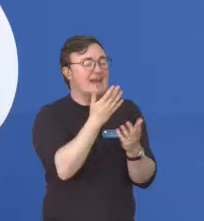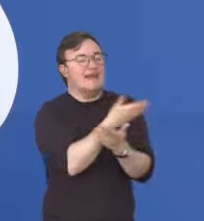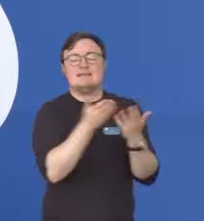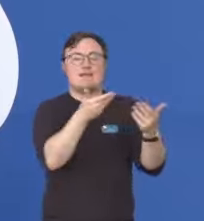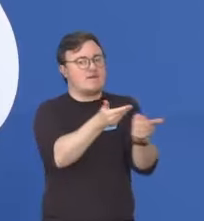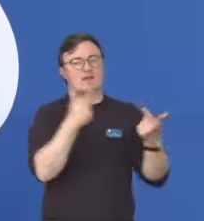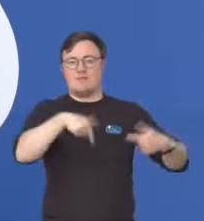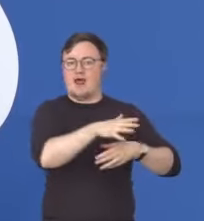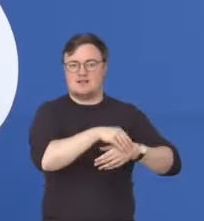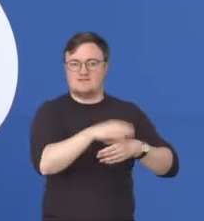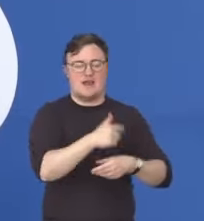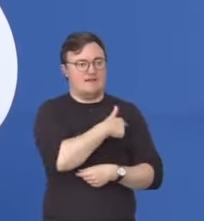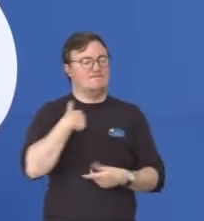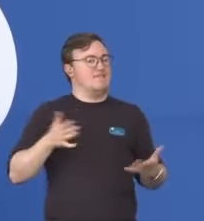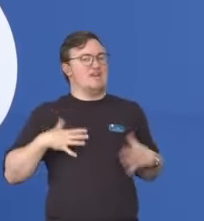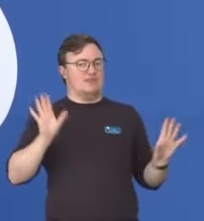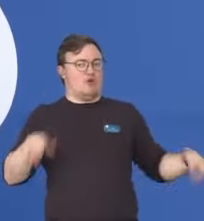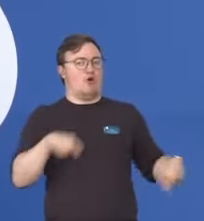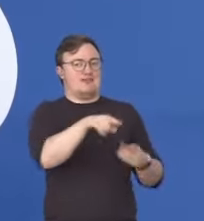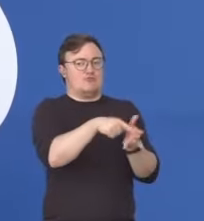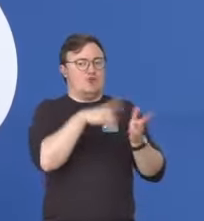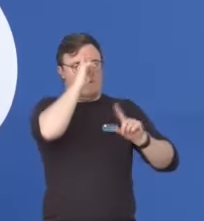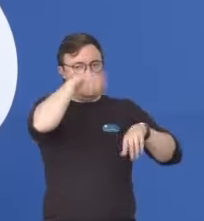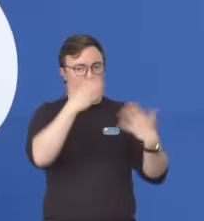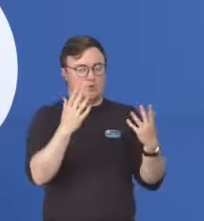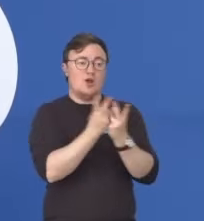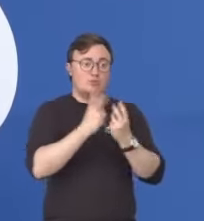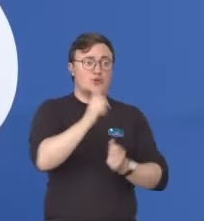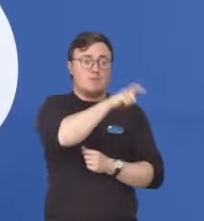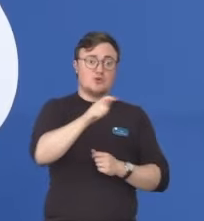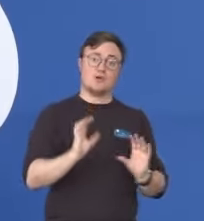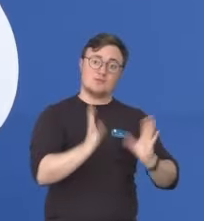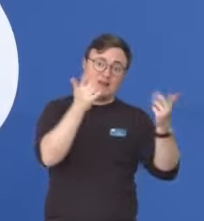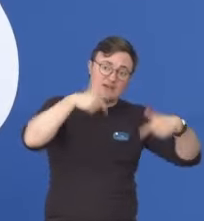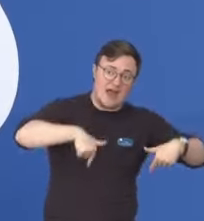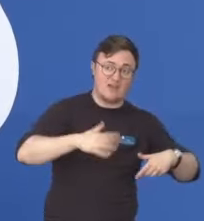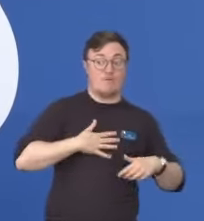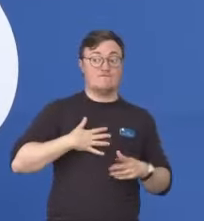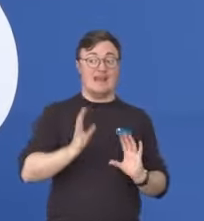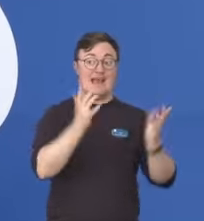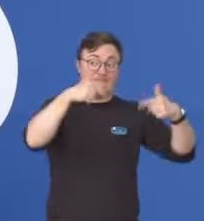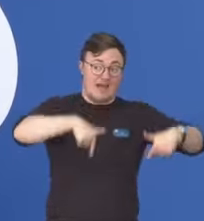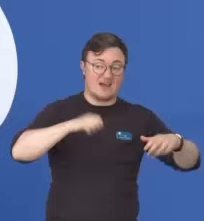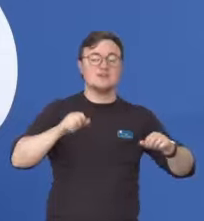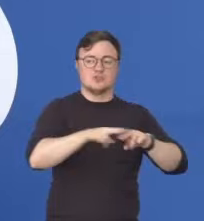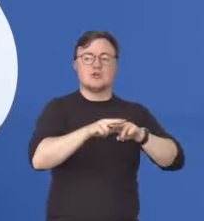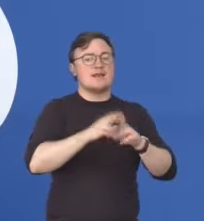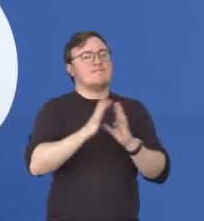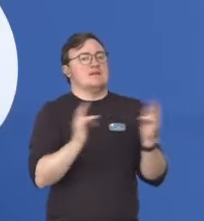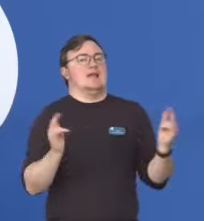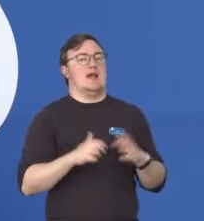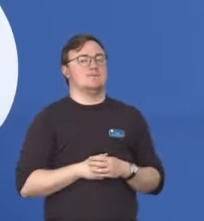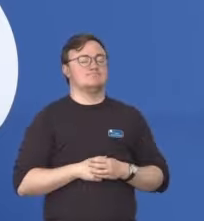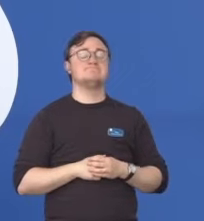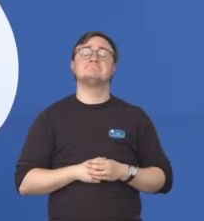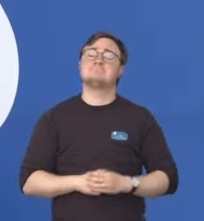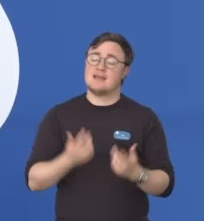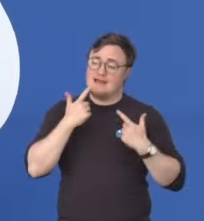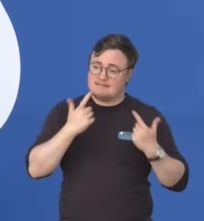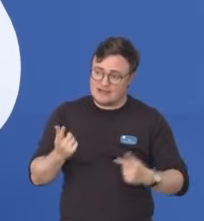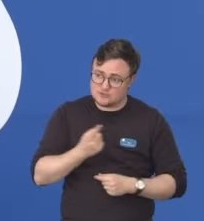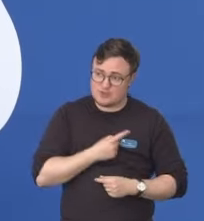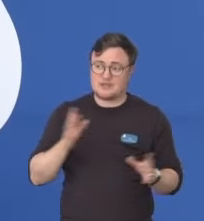välkommet. Vi vill inte ha det. Så att de människorna som lever här och som vill leva här ska kunna leva i frihet. Tack så mycket för de tankarna om